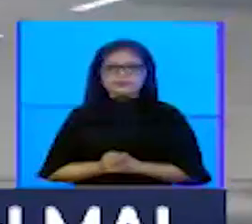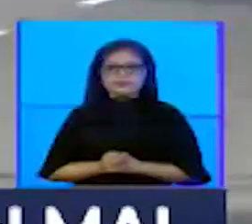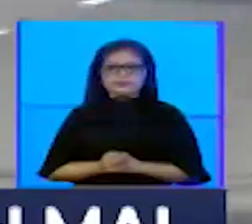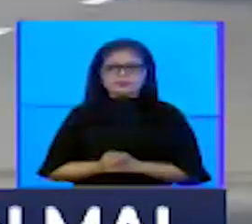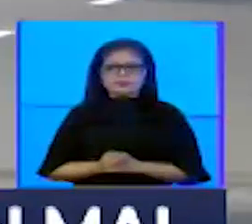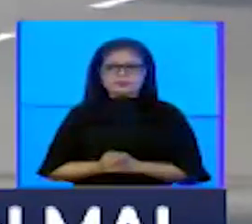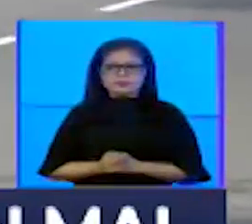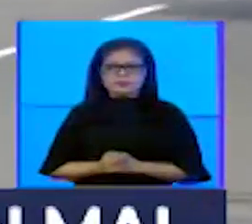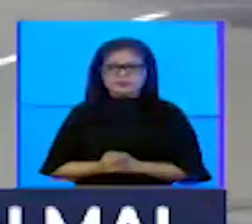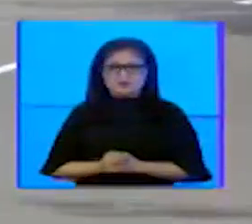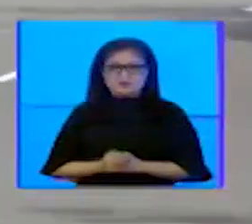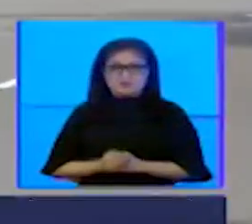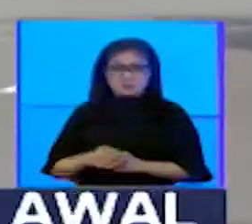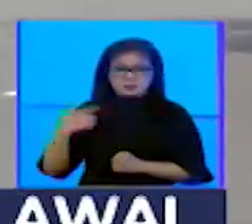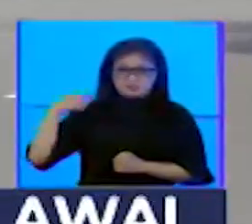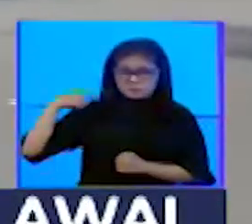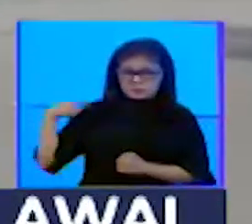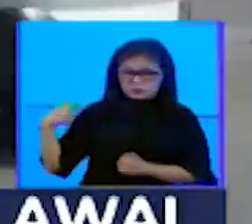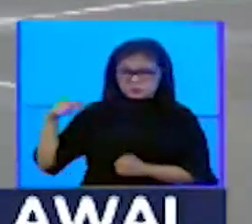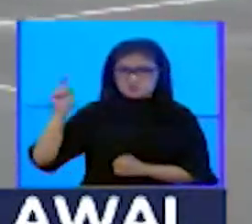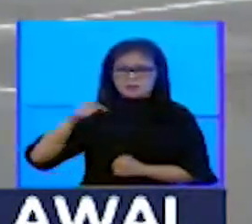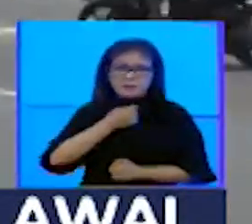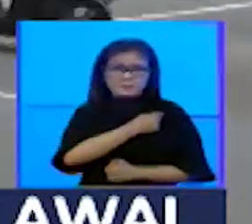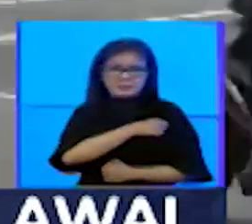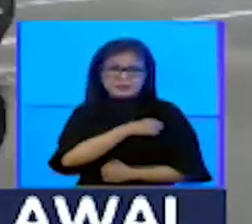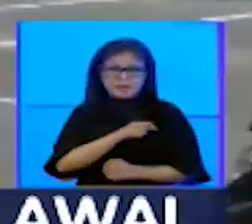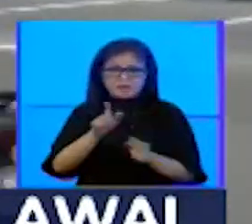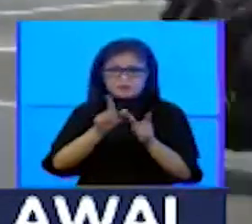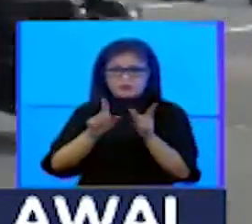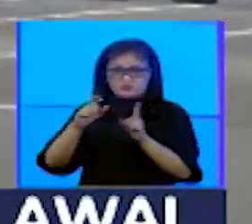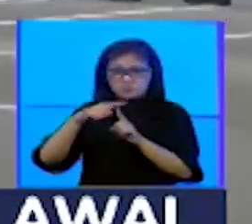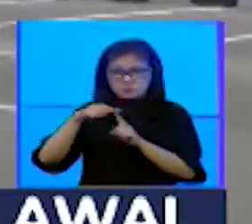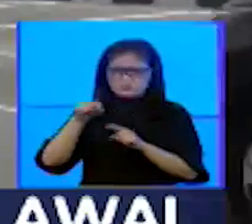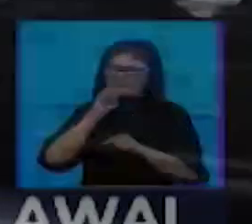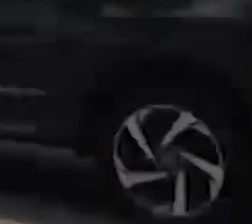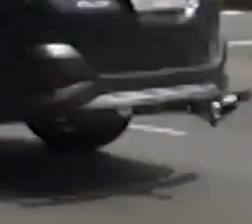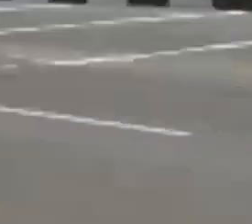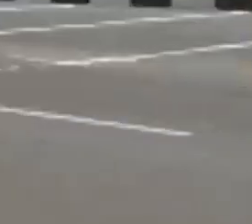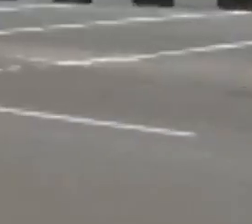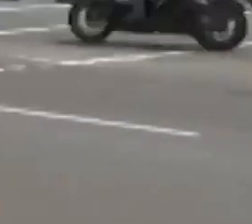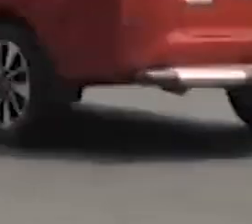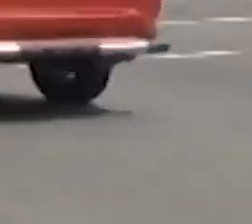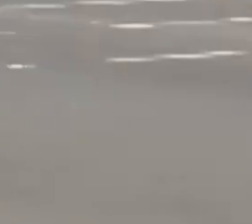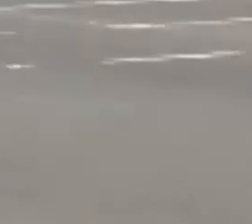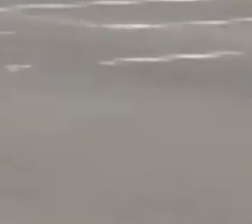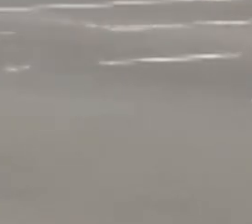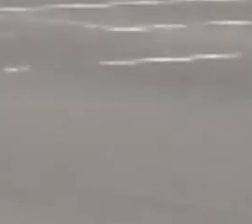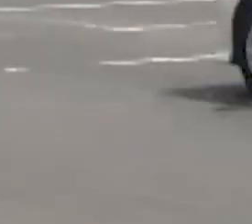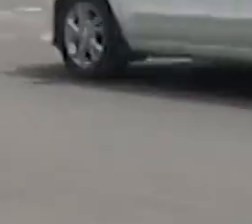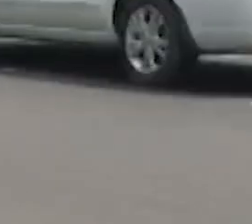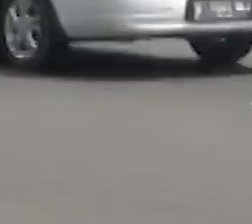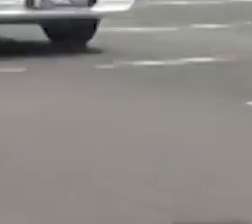Instruksi Menteri Kemaritiman dan Investasi Luhut Binsar Panjaitan agar pemerintah daerah membatasi jam operasional pusat perbelanjaan hingga